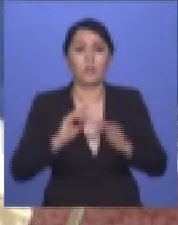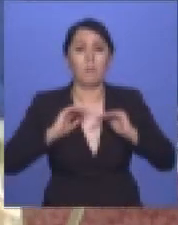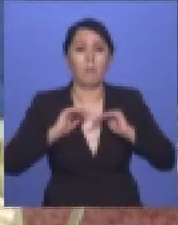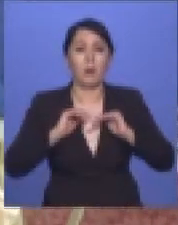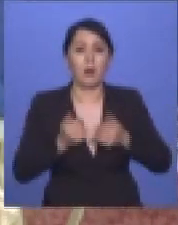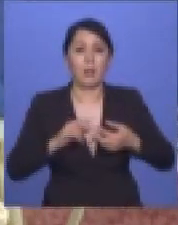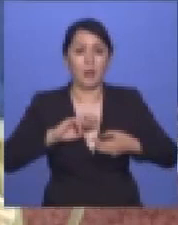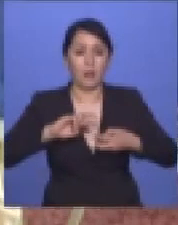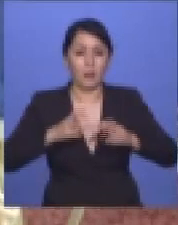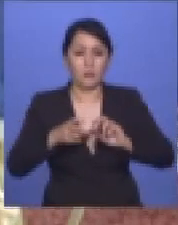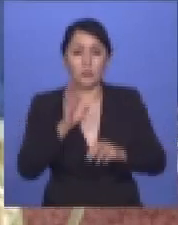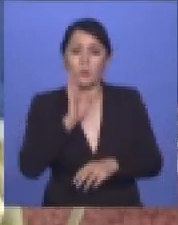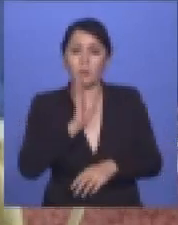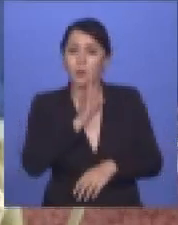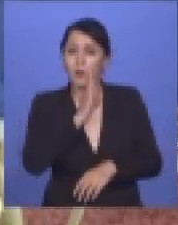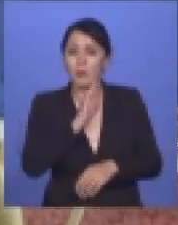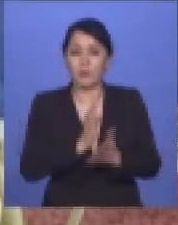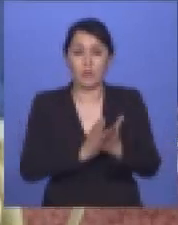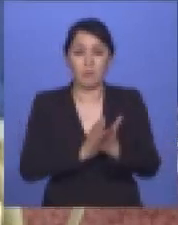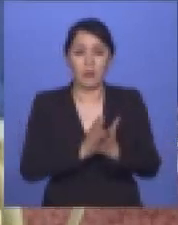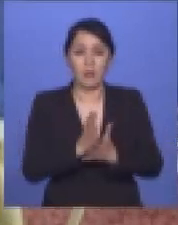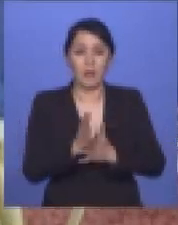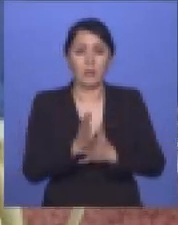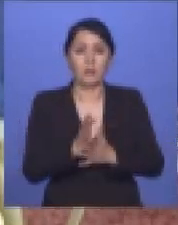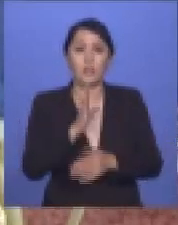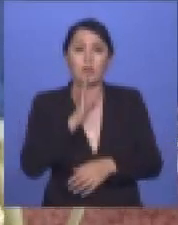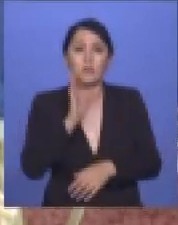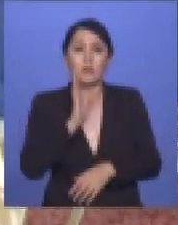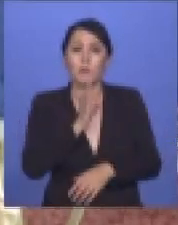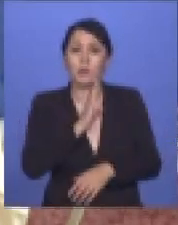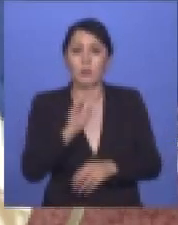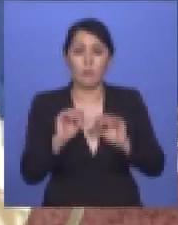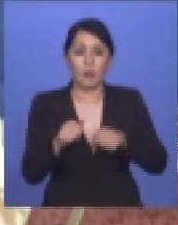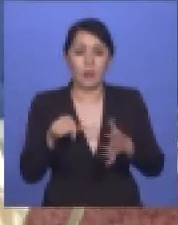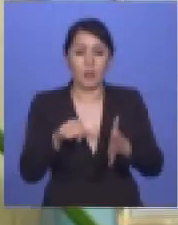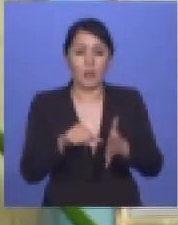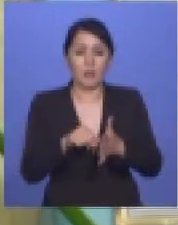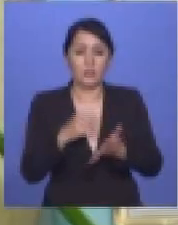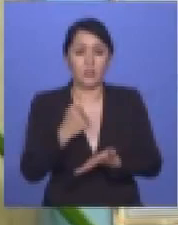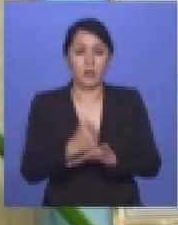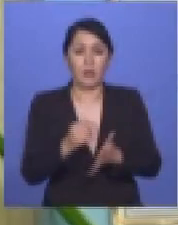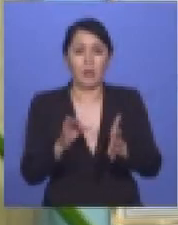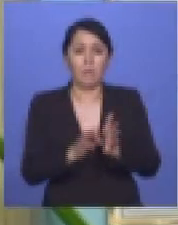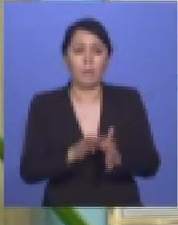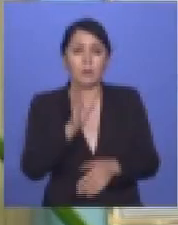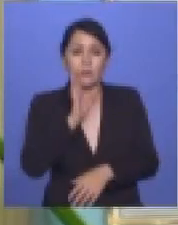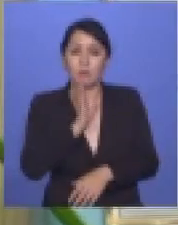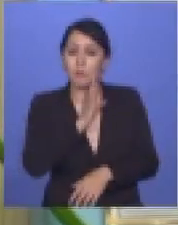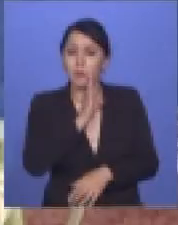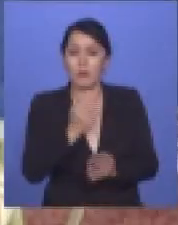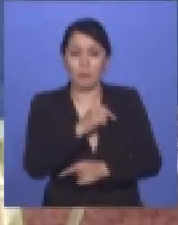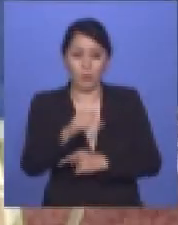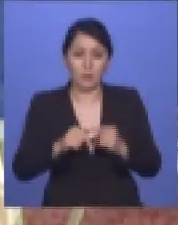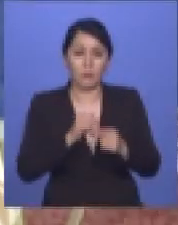бұл жоба тек әйелдер қауымына бағытталған, және оған тек қыз-келіншектер қатыса алады. Жалпы басты мақсатымыз әйелдердің арасында